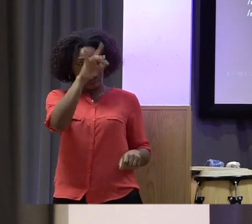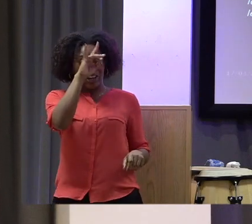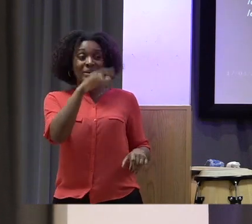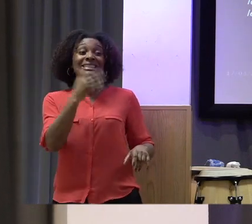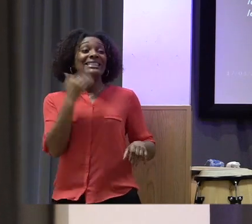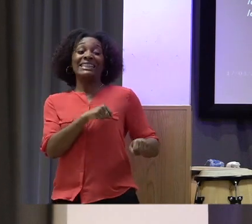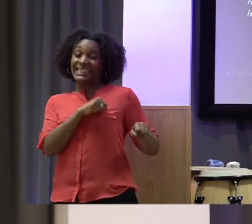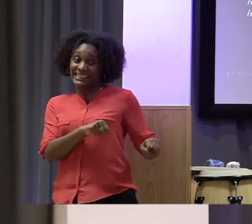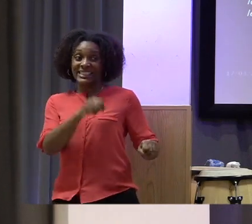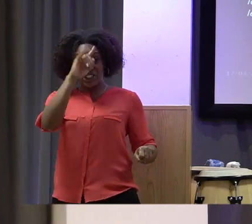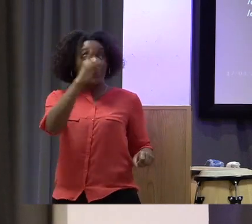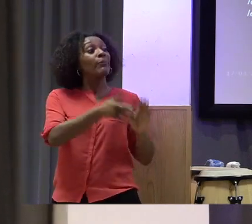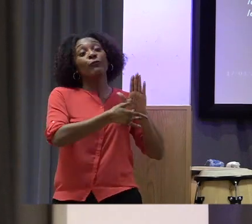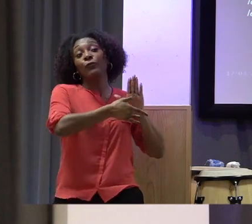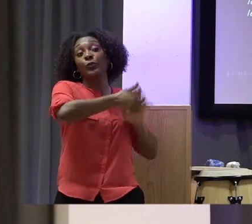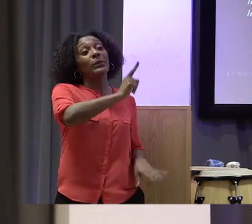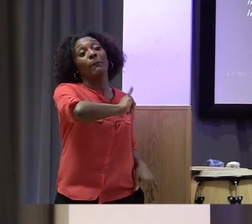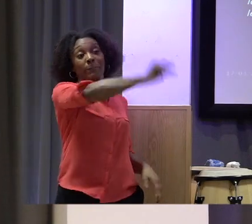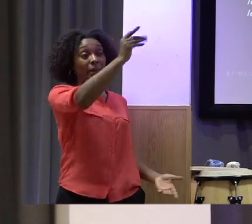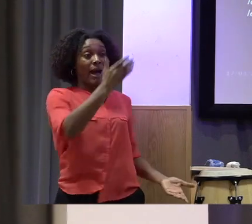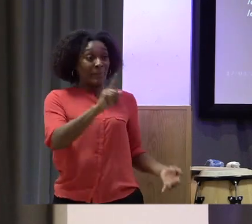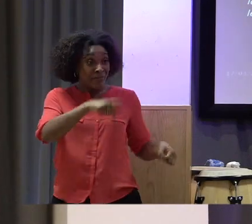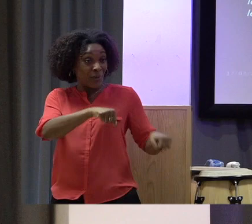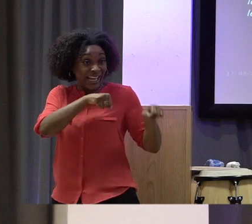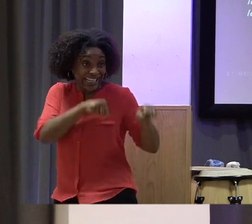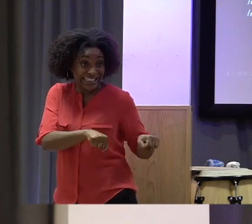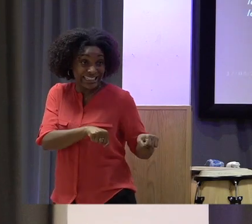loin de nous. Alors, sachons